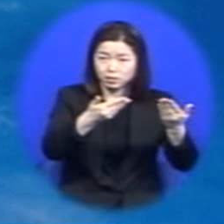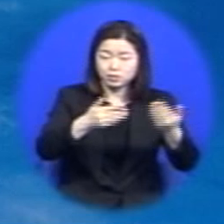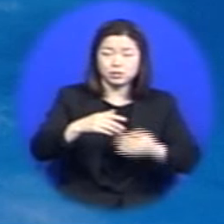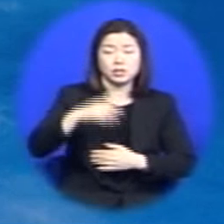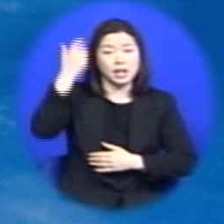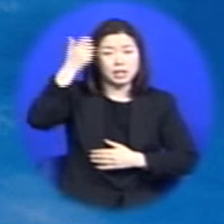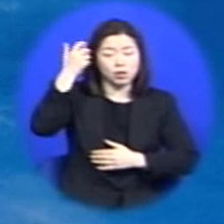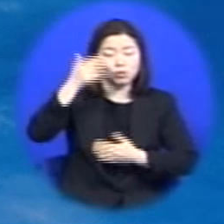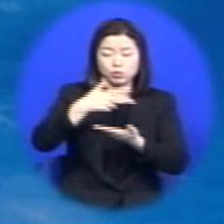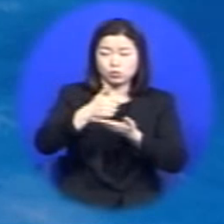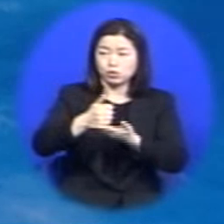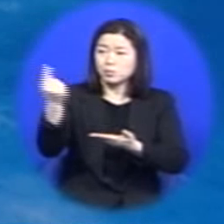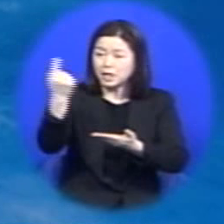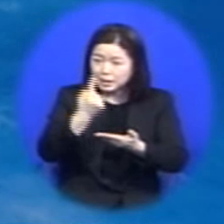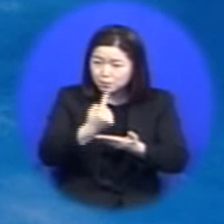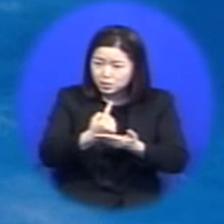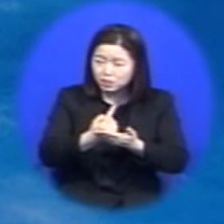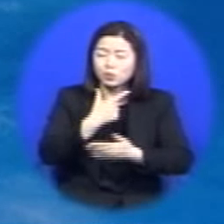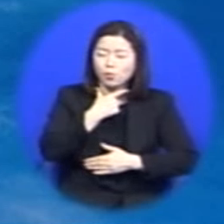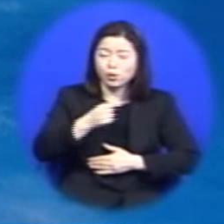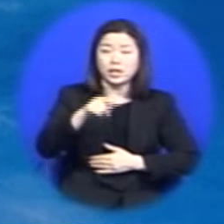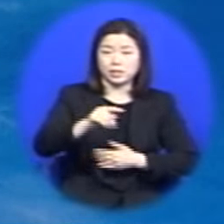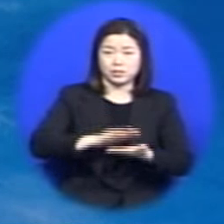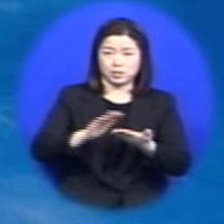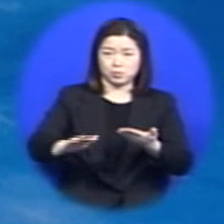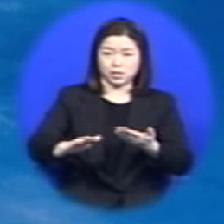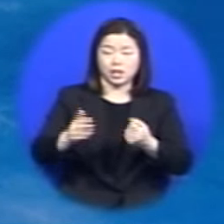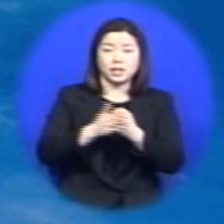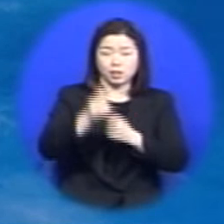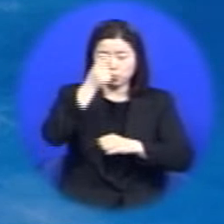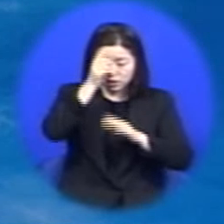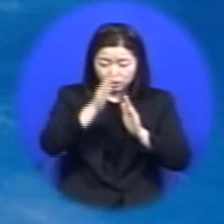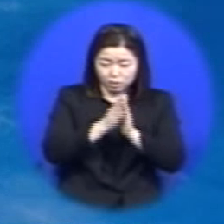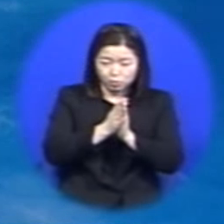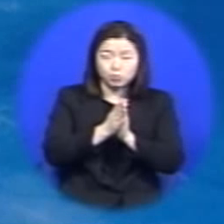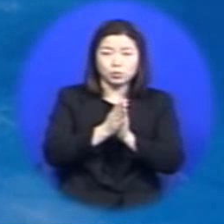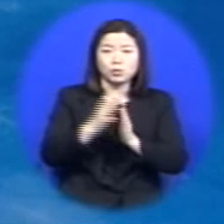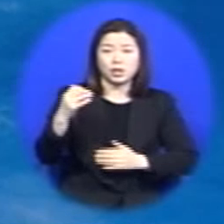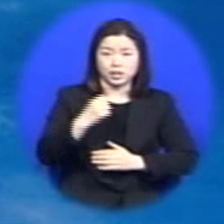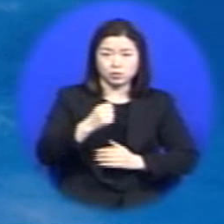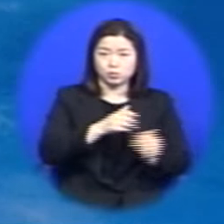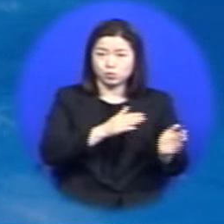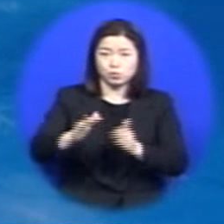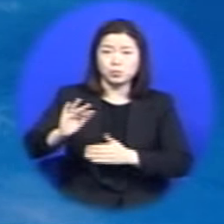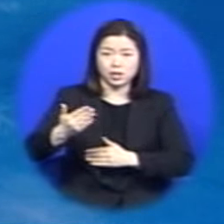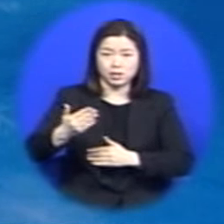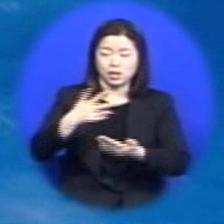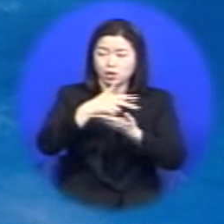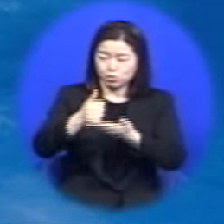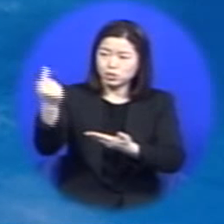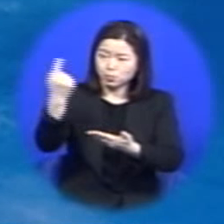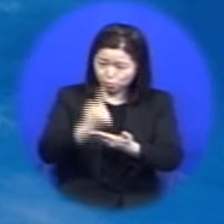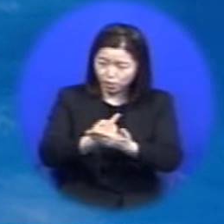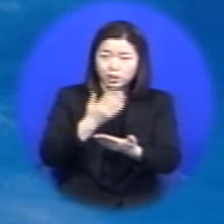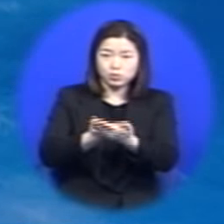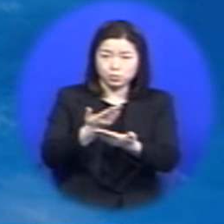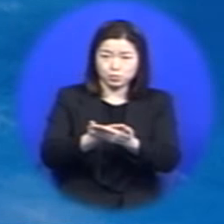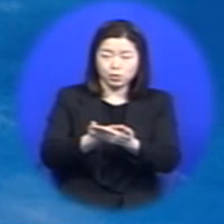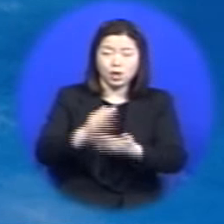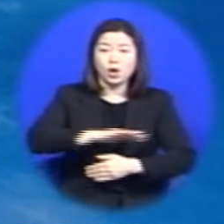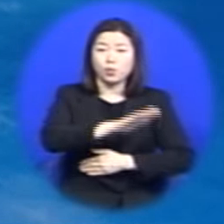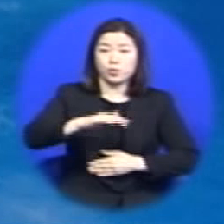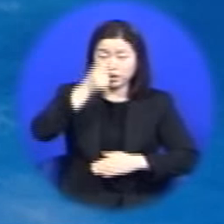겁니다. 그래서 기도 준비를 해야 합니다. 주님이 임재해 주소서. 우리가 예배를 드리려고